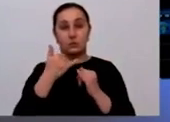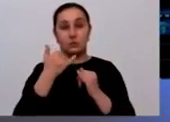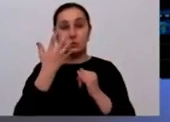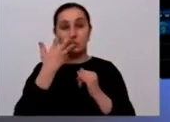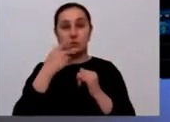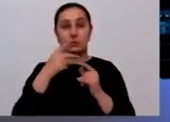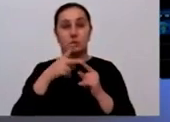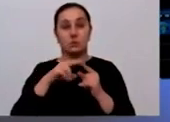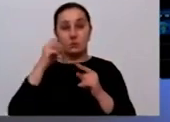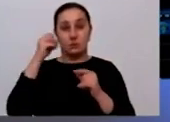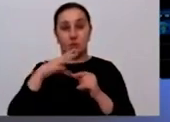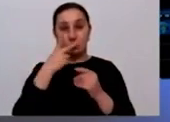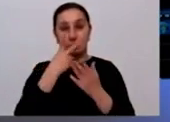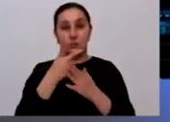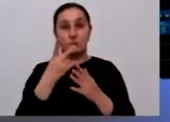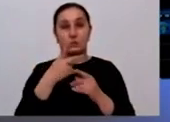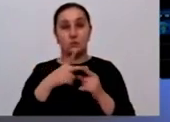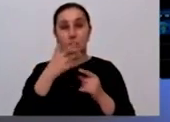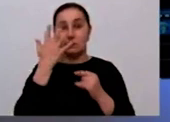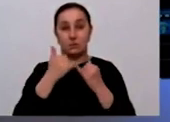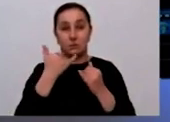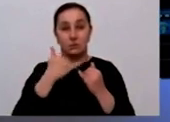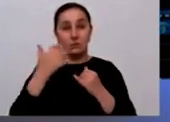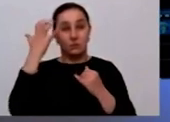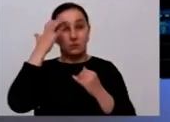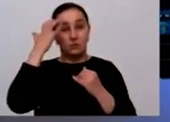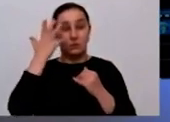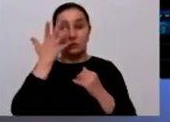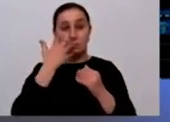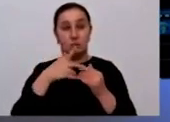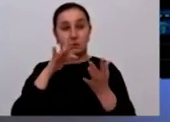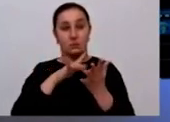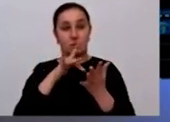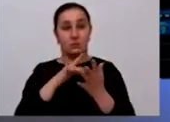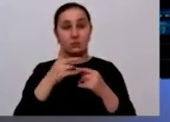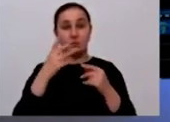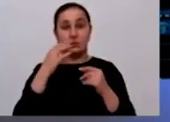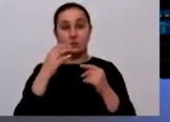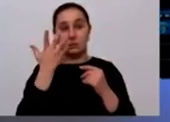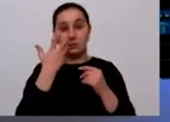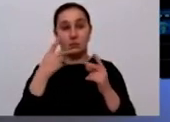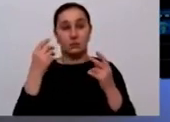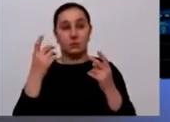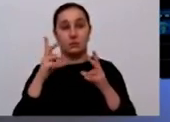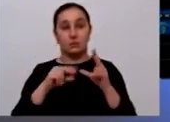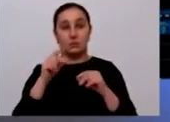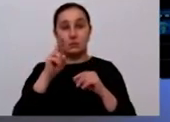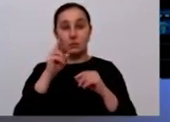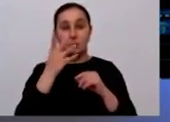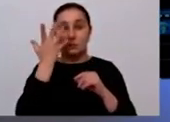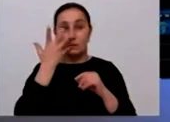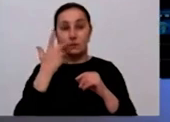chiqarishimiz kerak. Demak, sariq rangning soyasi sariq va qora ranglarning o'rtasidagi rang hisoblanadi. Yana ranglar